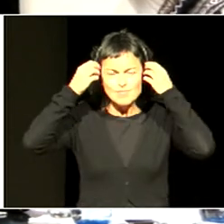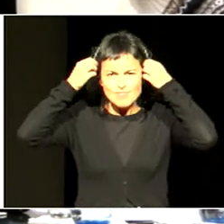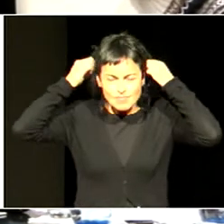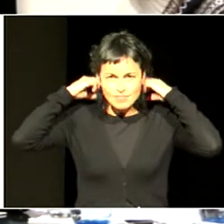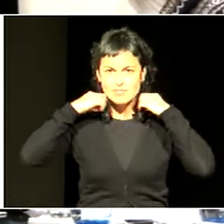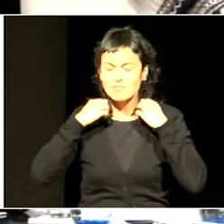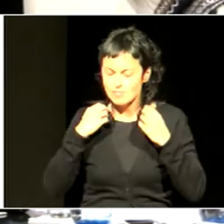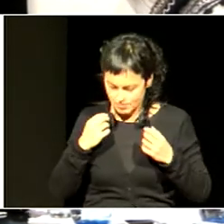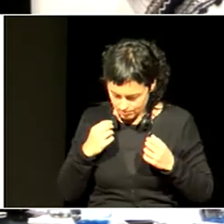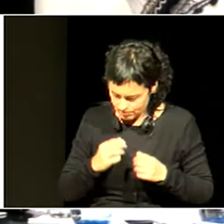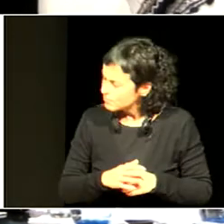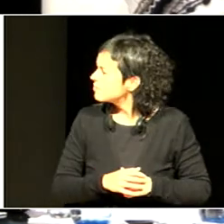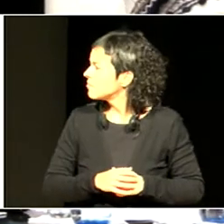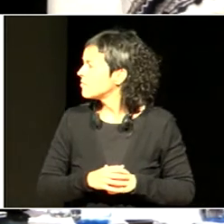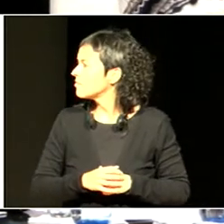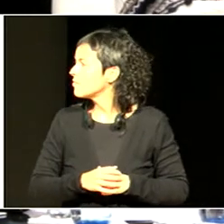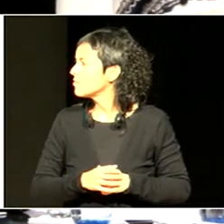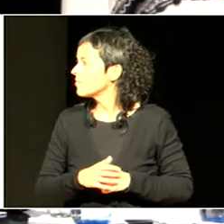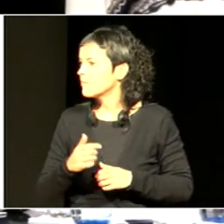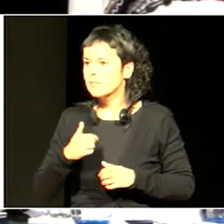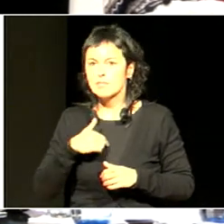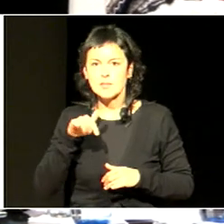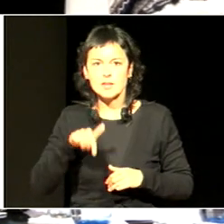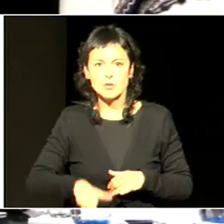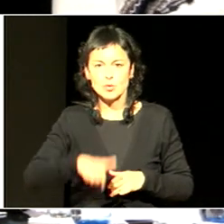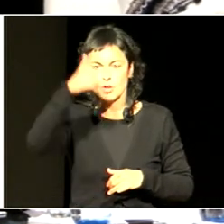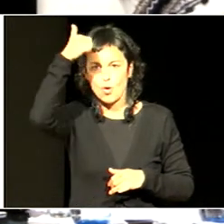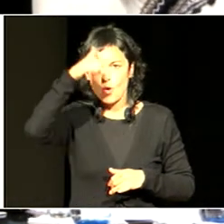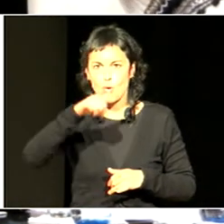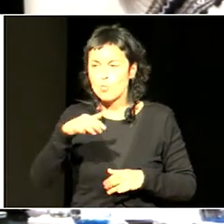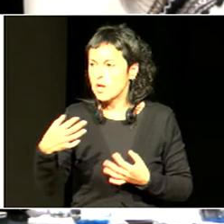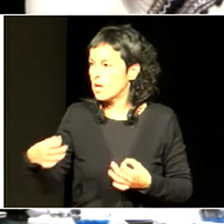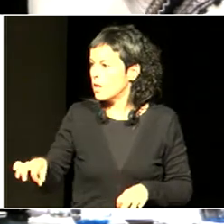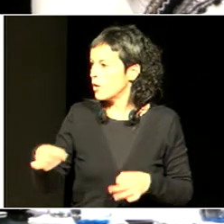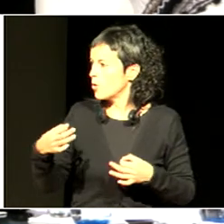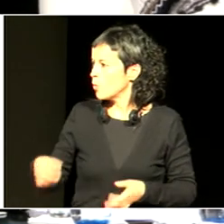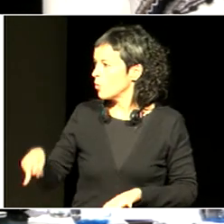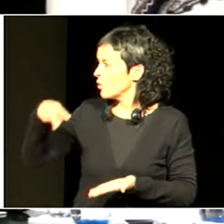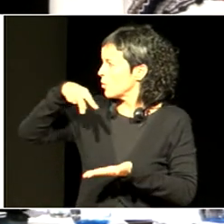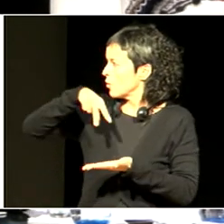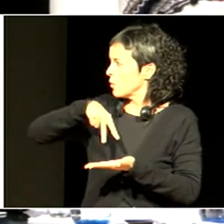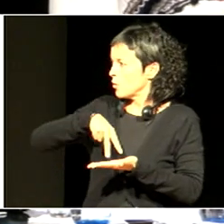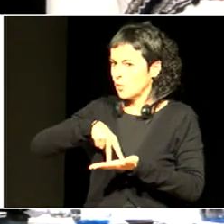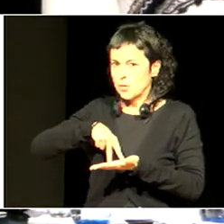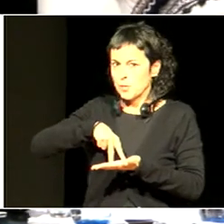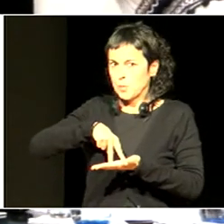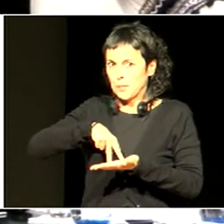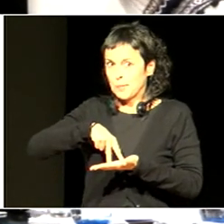da, nina izela gizonezko bakarri gondana gaur, oholtza gain honetara, eta ez da, gipizkat,